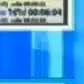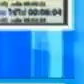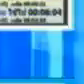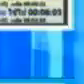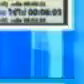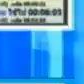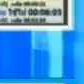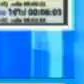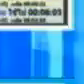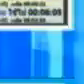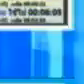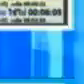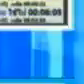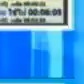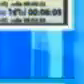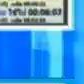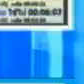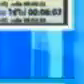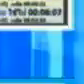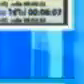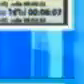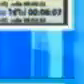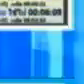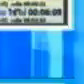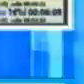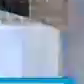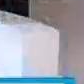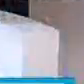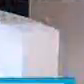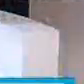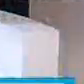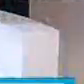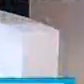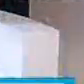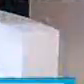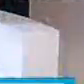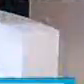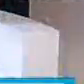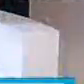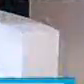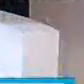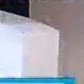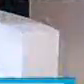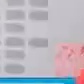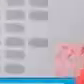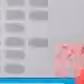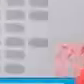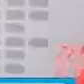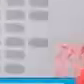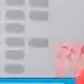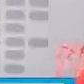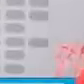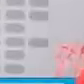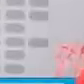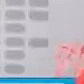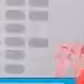แล้ววันนี้มีผลพิสูจน์ทางนิติวิทยาศาสตร์ก็พบนะ ครับ โดยแพทย์หญิงคุณหญิงพรทิพย์เนี่ยนะพิสูจน์ไป